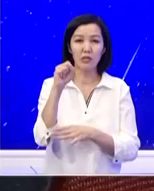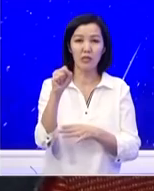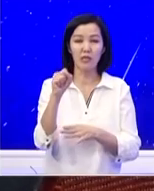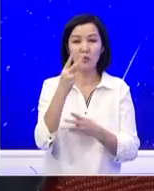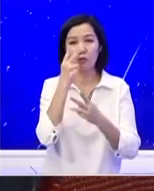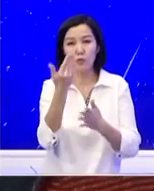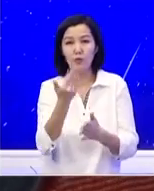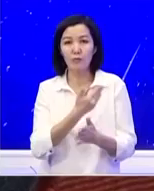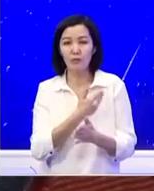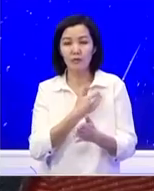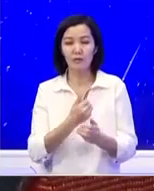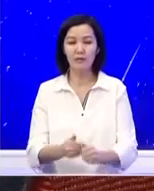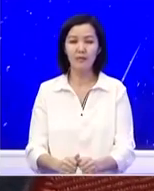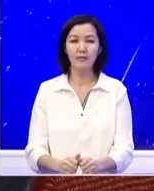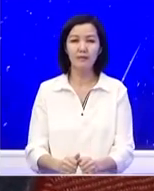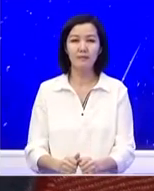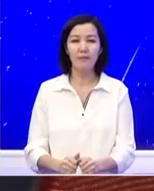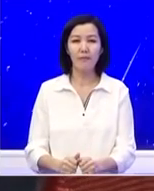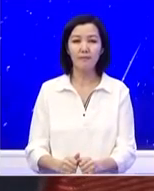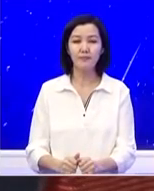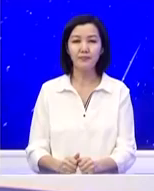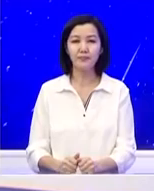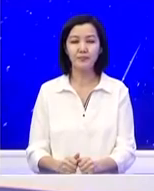Қыдырбайқызы, Абылай Құттықбай, Жетісу телеарнасы.